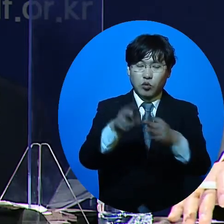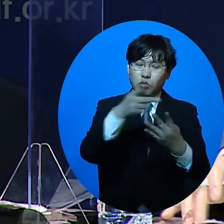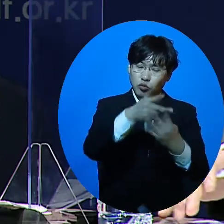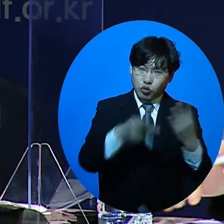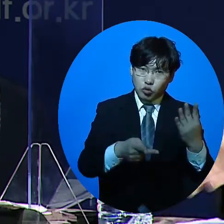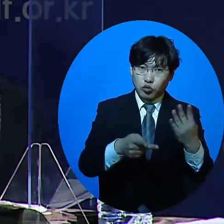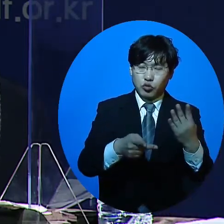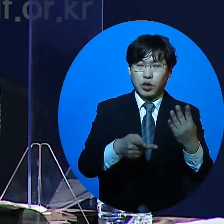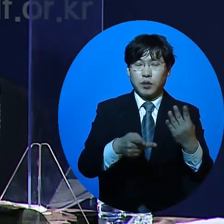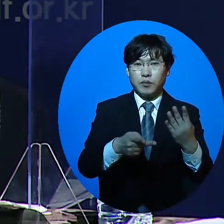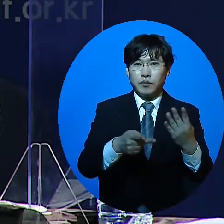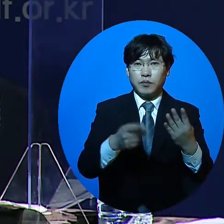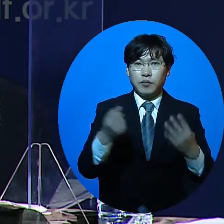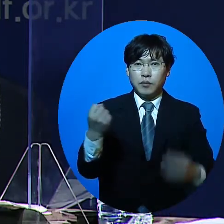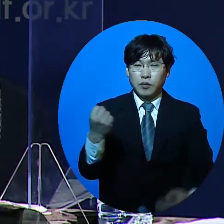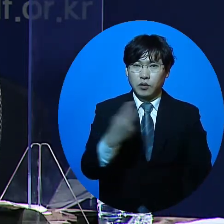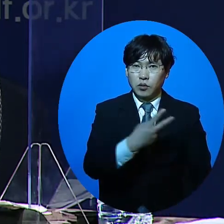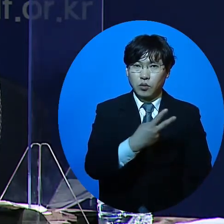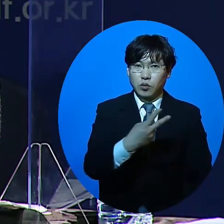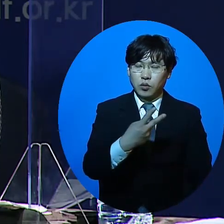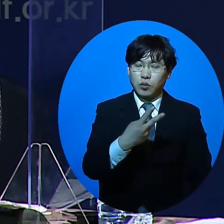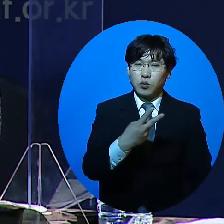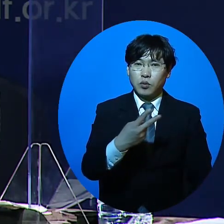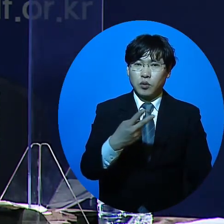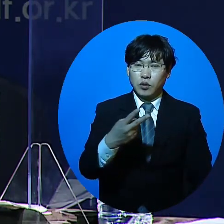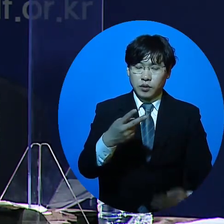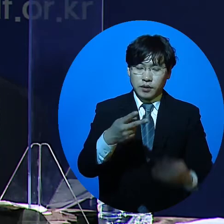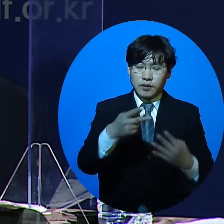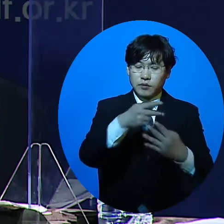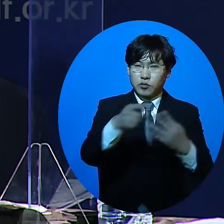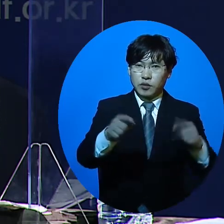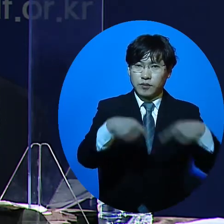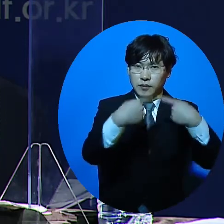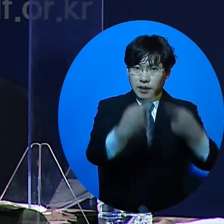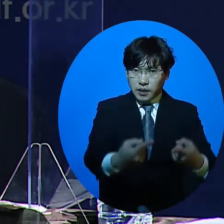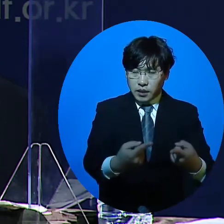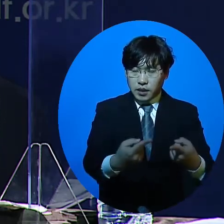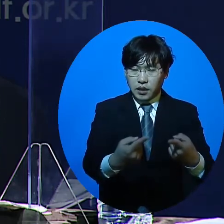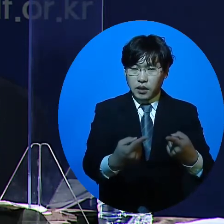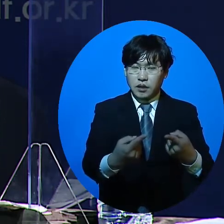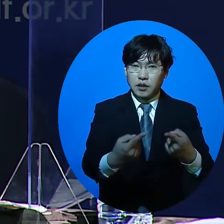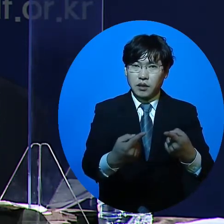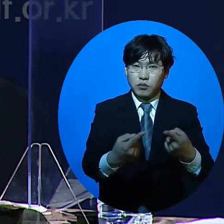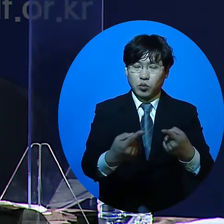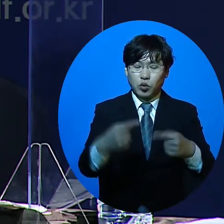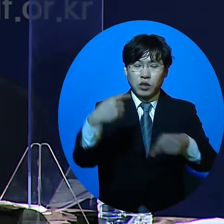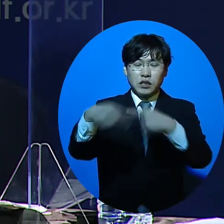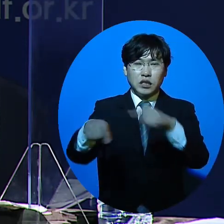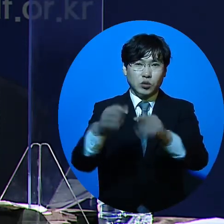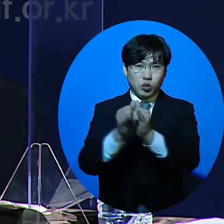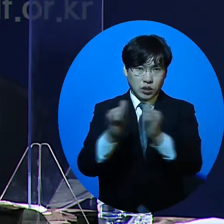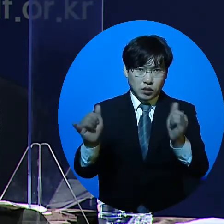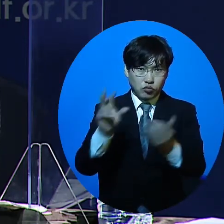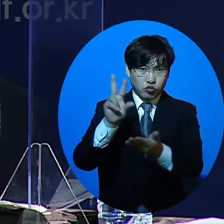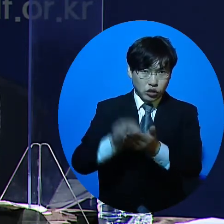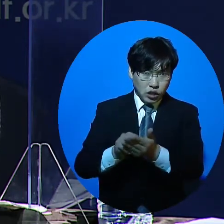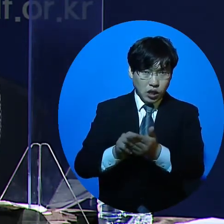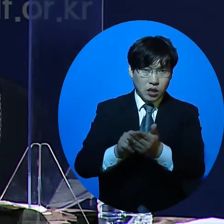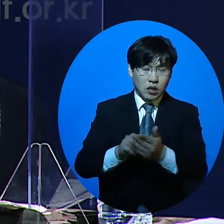프로그램, 그다음에 그 프로그램에 투입이 됐을 때 절실하게 필요한 지도자 문제,